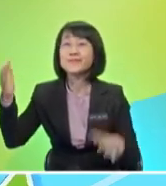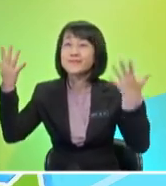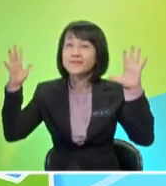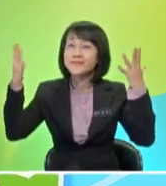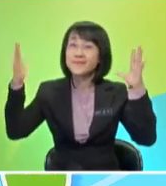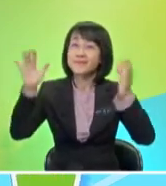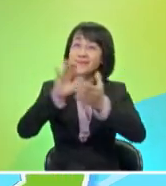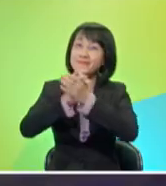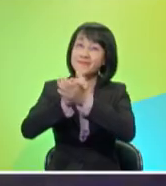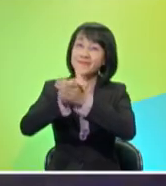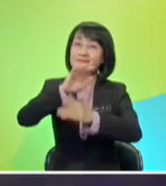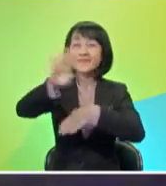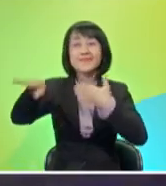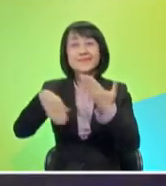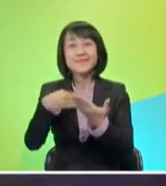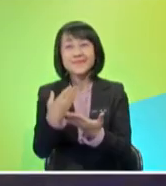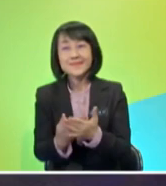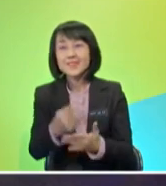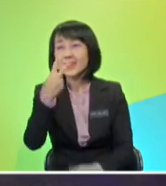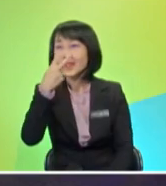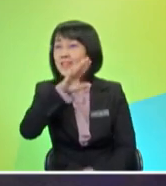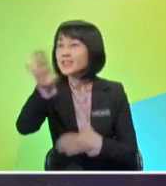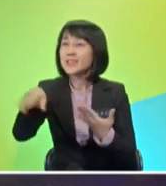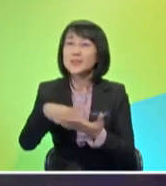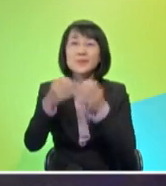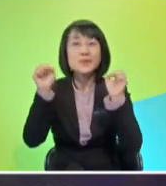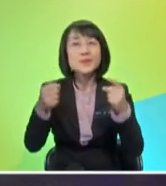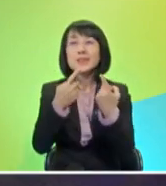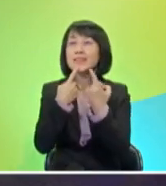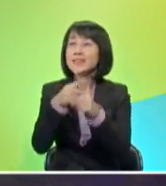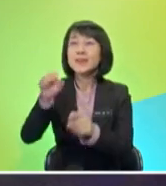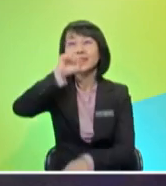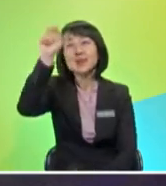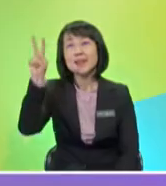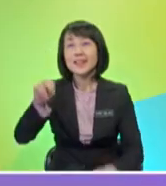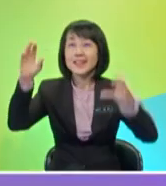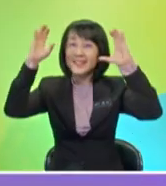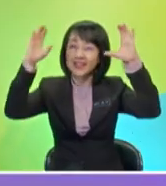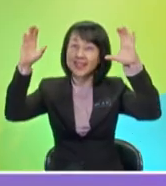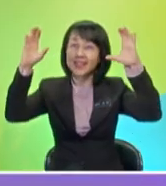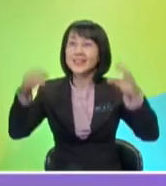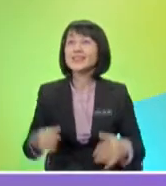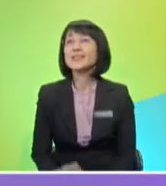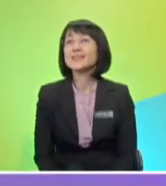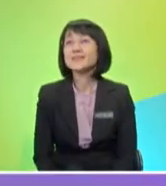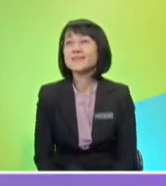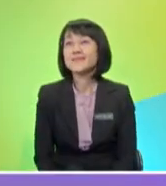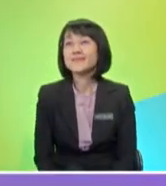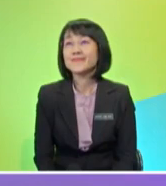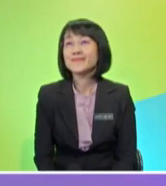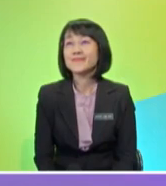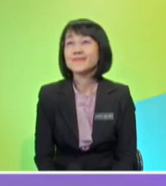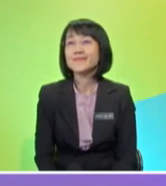tahniah semua. Nampaknya semua dah boleh jawab soalan cikgu pada hari ini. Baiklah cikgu, dan mungkin di akhir